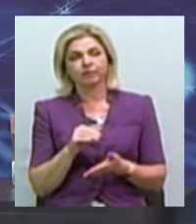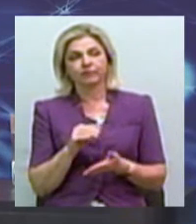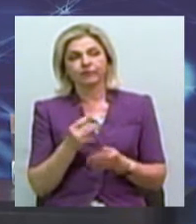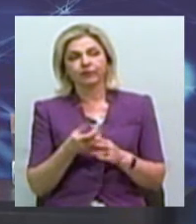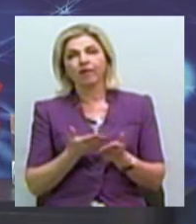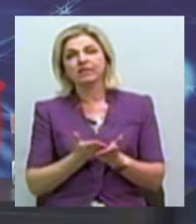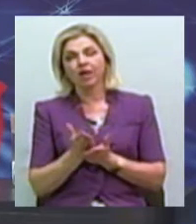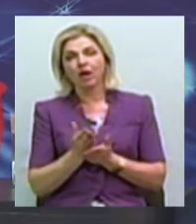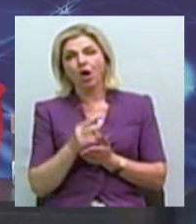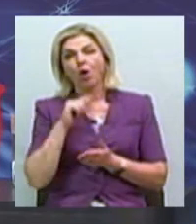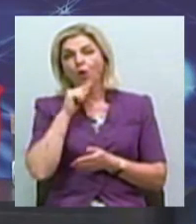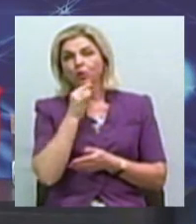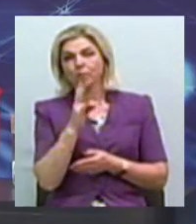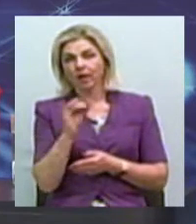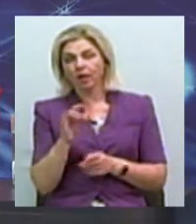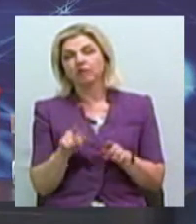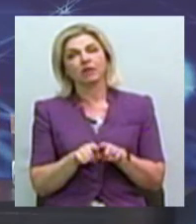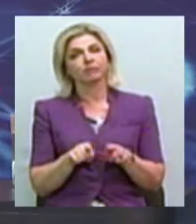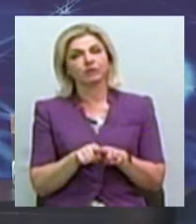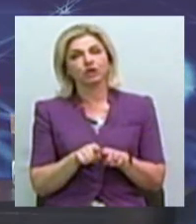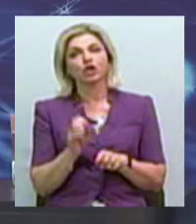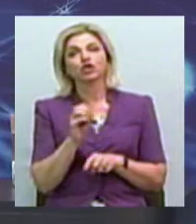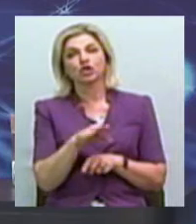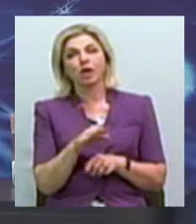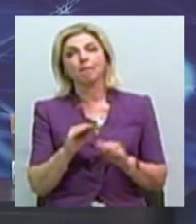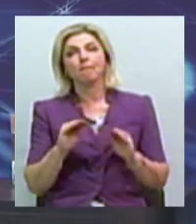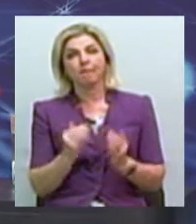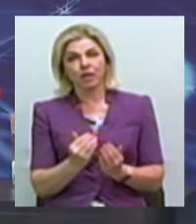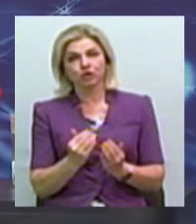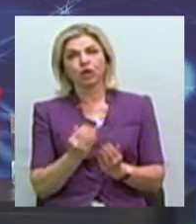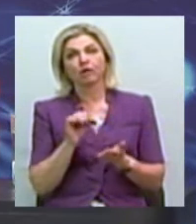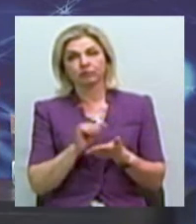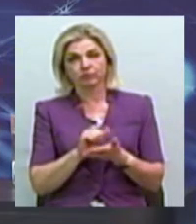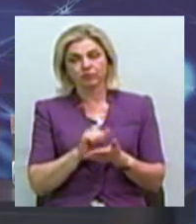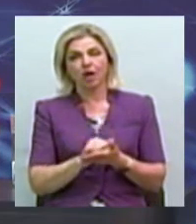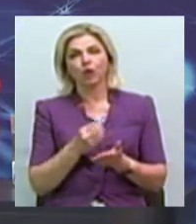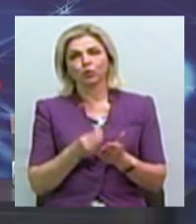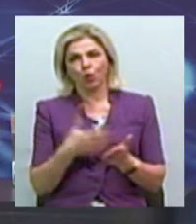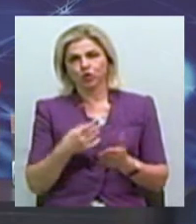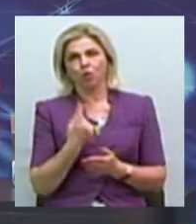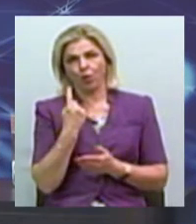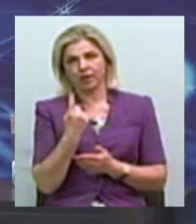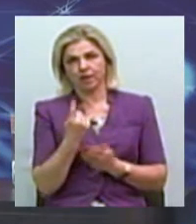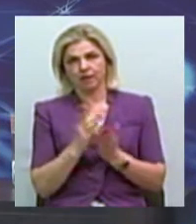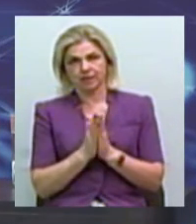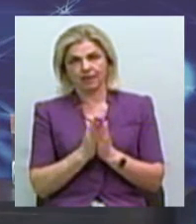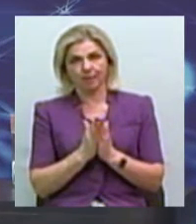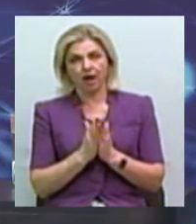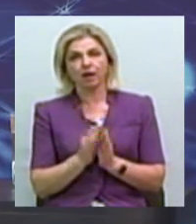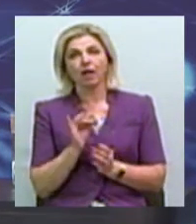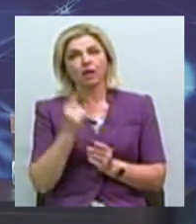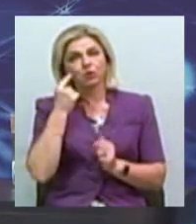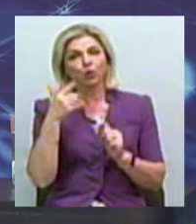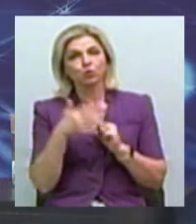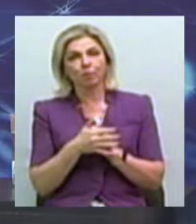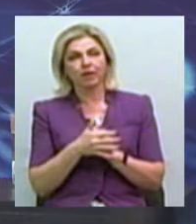сферу економіки, але тим не менш. Чим менше наклад, тим дорожчий один екземпляр. І зрозуміло,